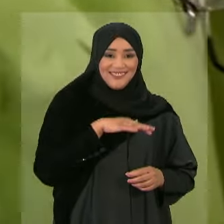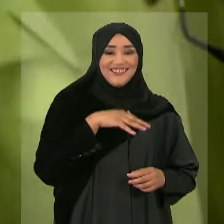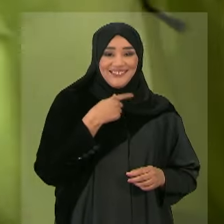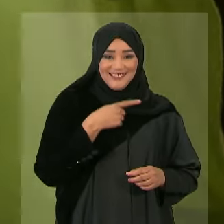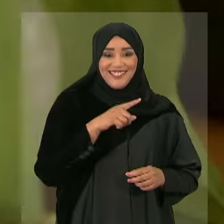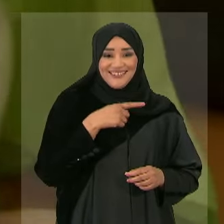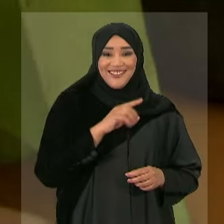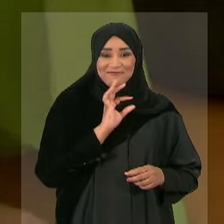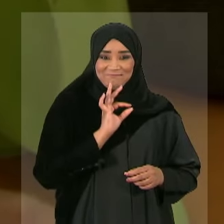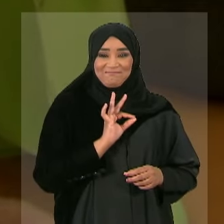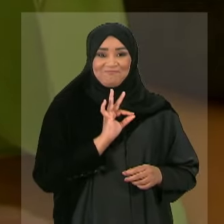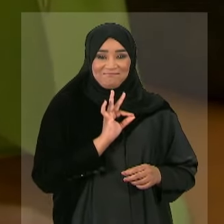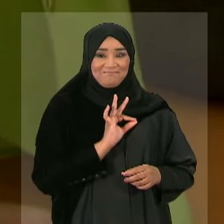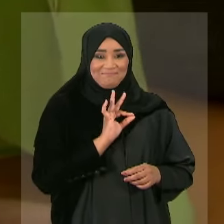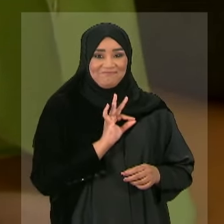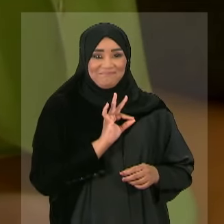مضبوط.